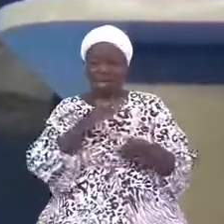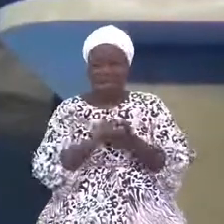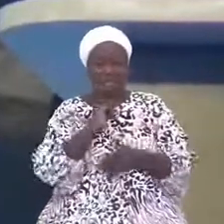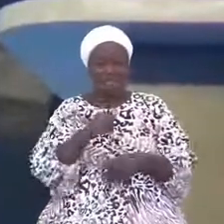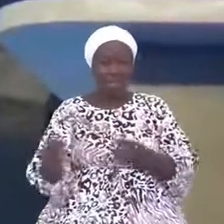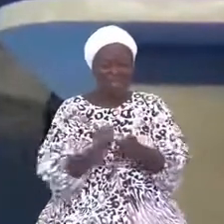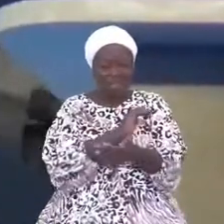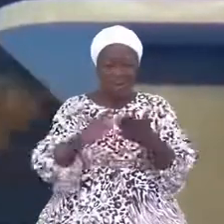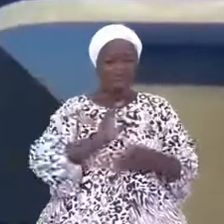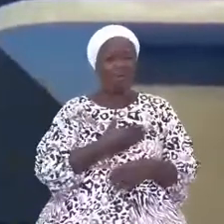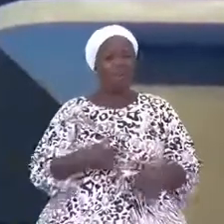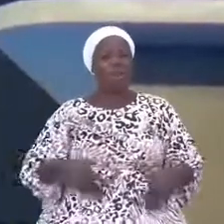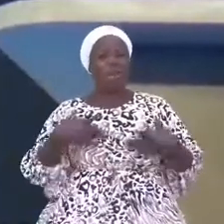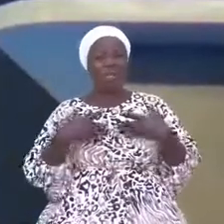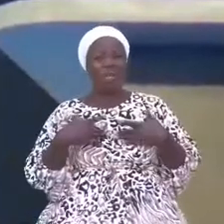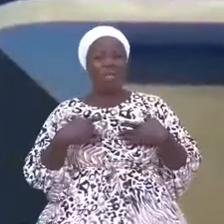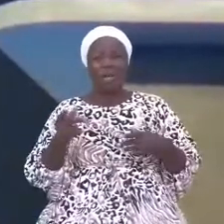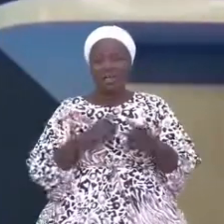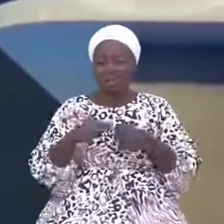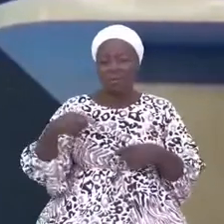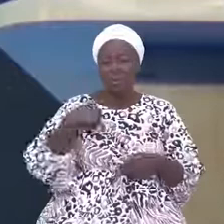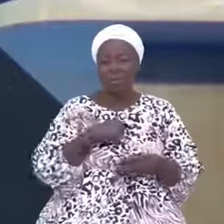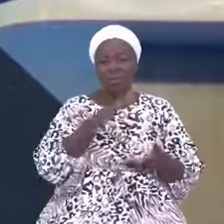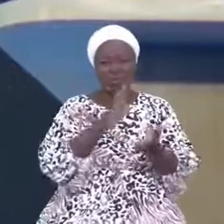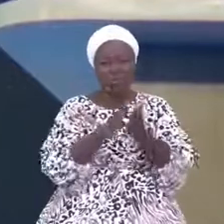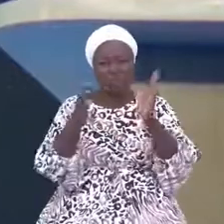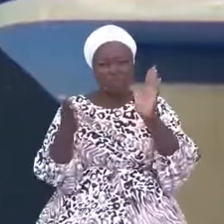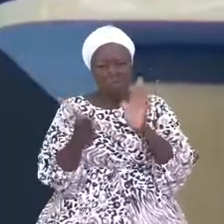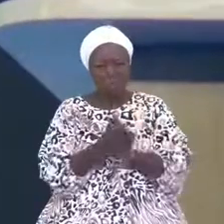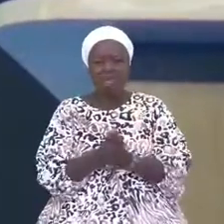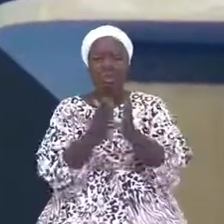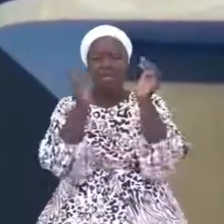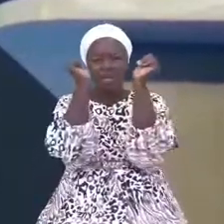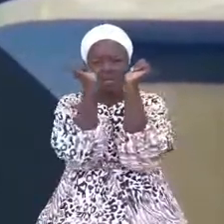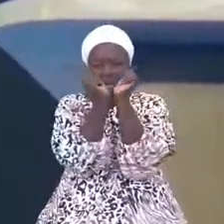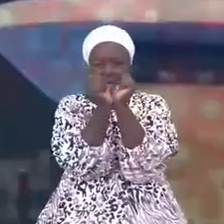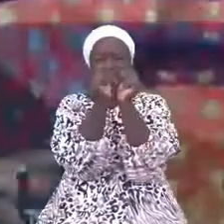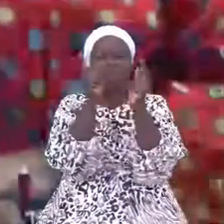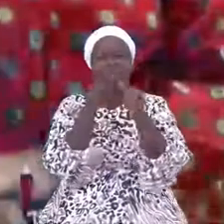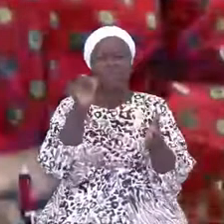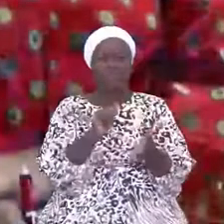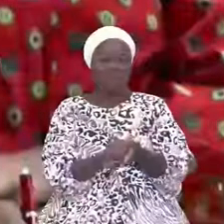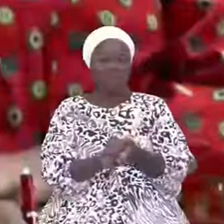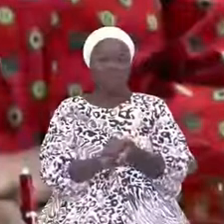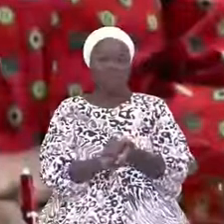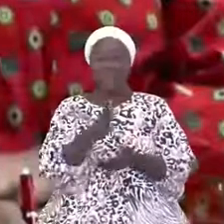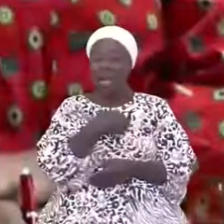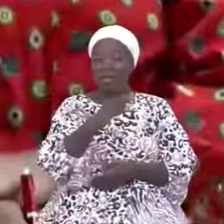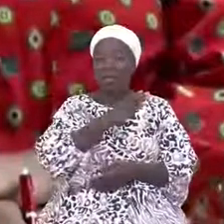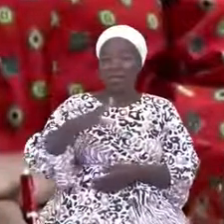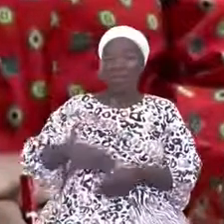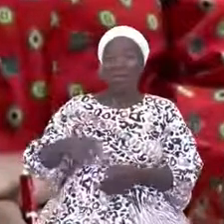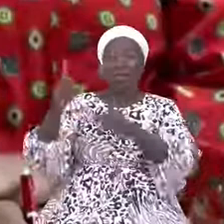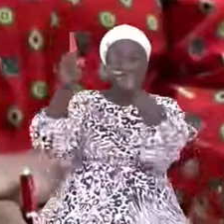de cela. Et cette addiction gâchait et détruisait notre vie. Nous sommes devenus esclaves